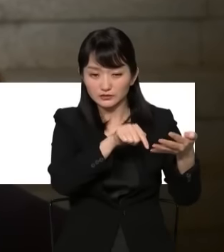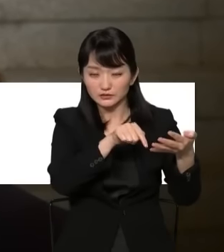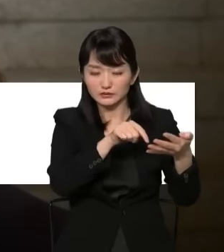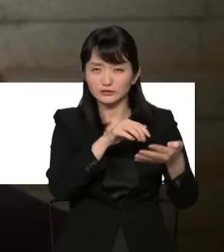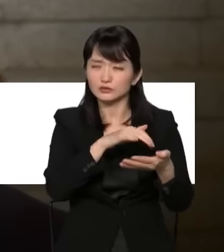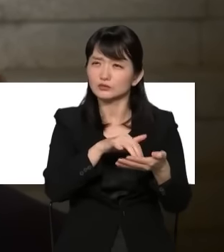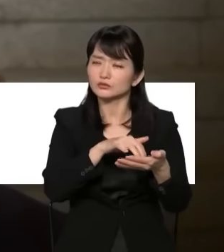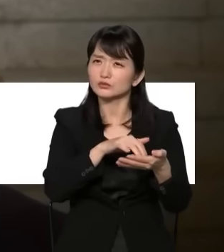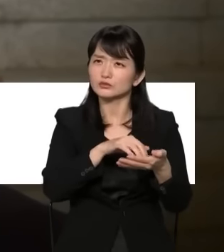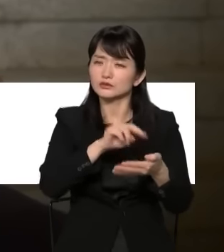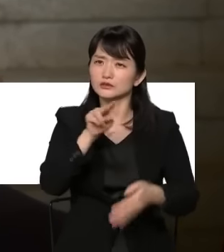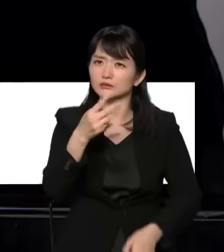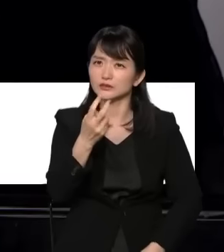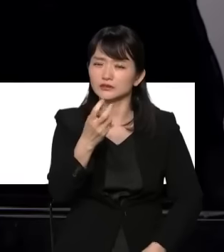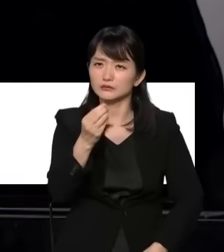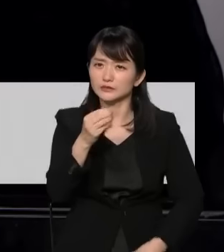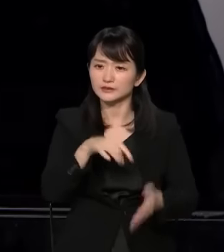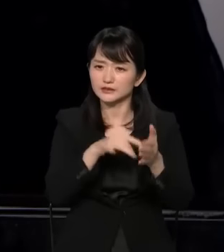220